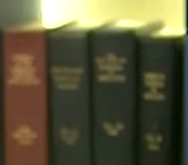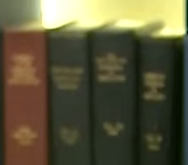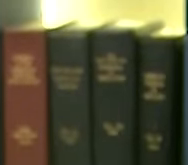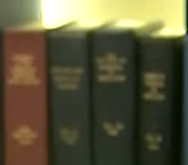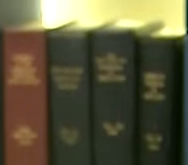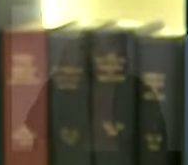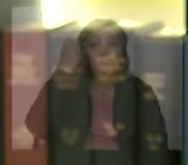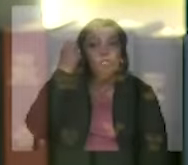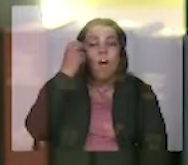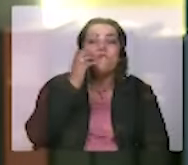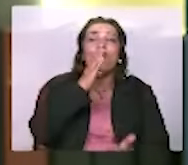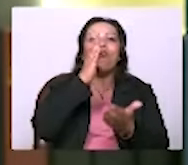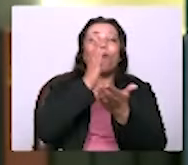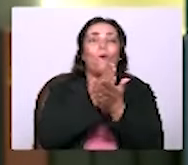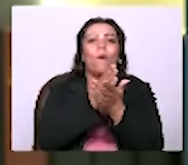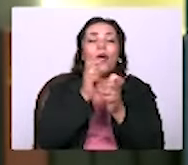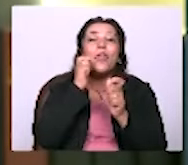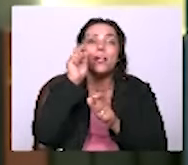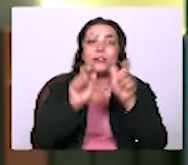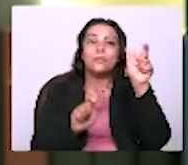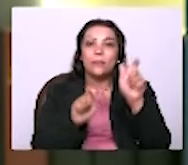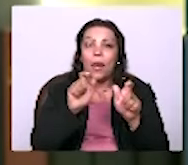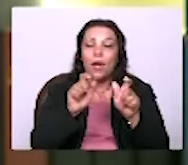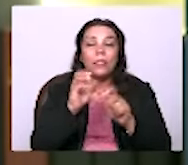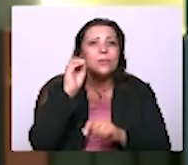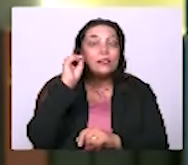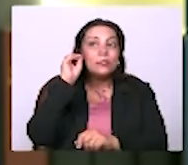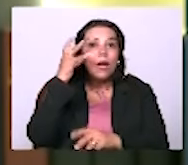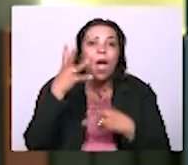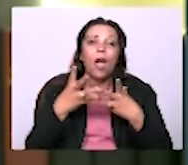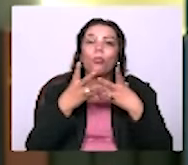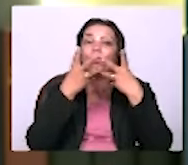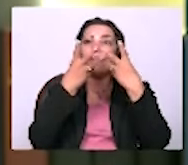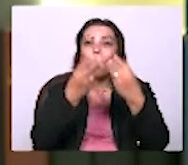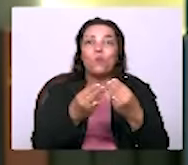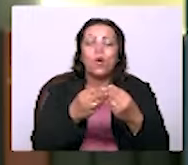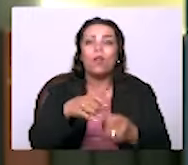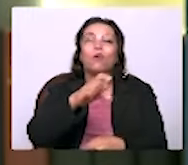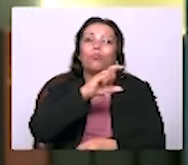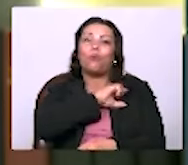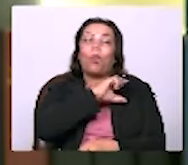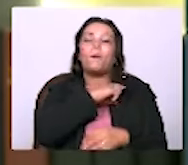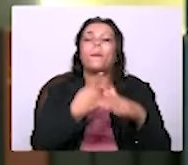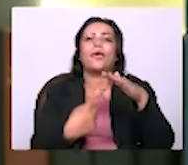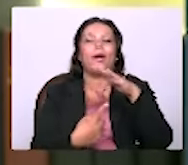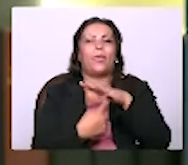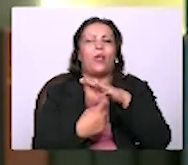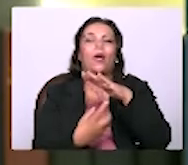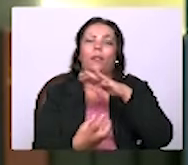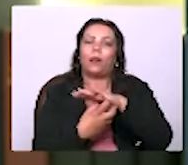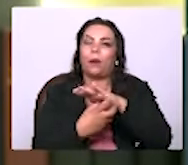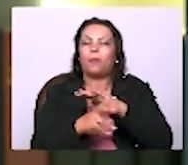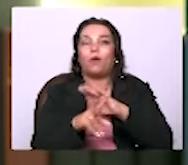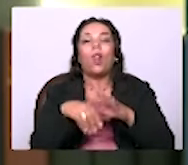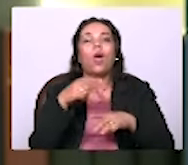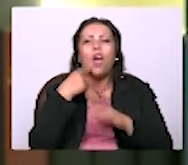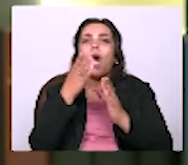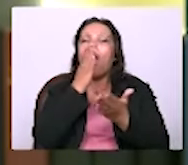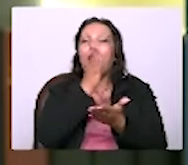ثقافه حقوق الانسان كيف تصل الى طلاب الجامعات احنا عارفين ان حقوق الانسان جزء منها